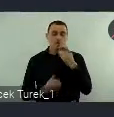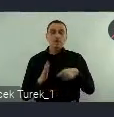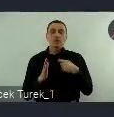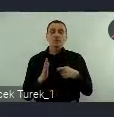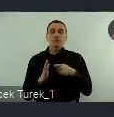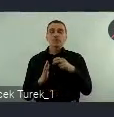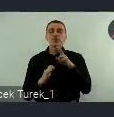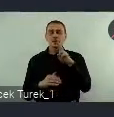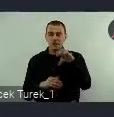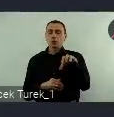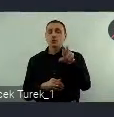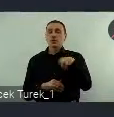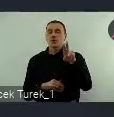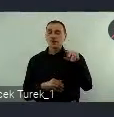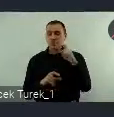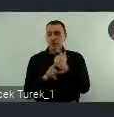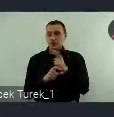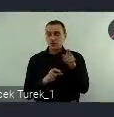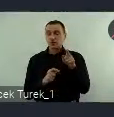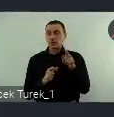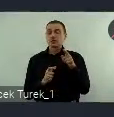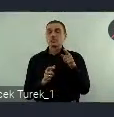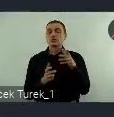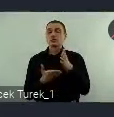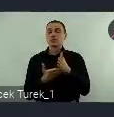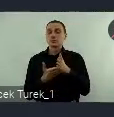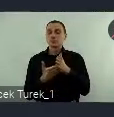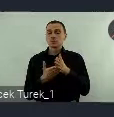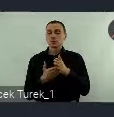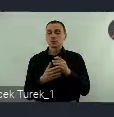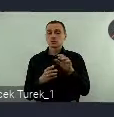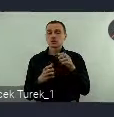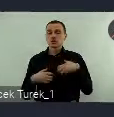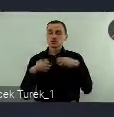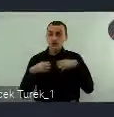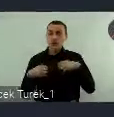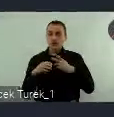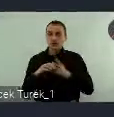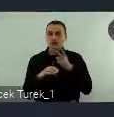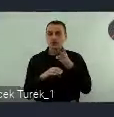akcja zmierzająca do tego bym tam wpuszczać zwierzęta do